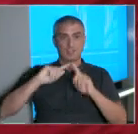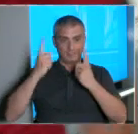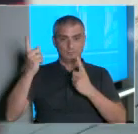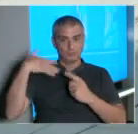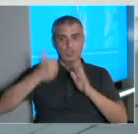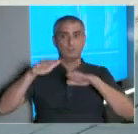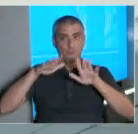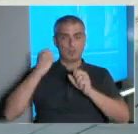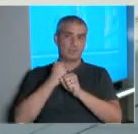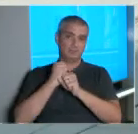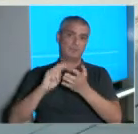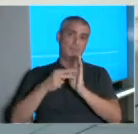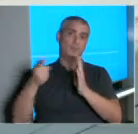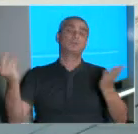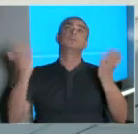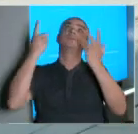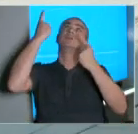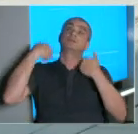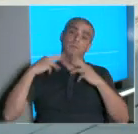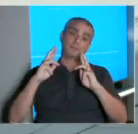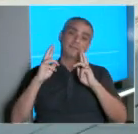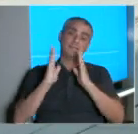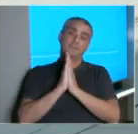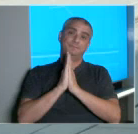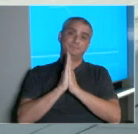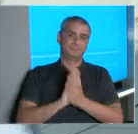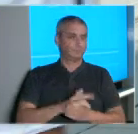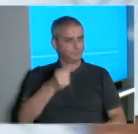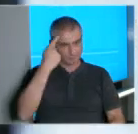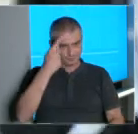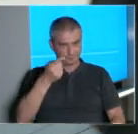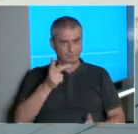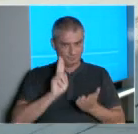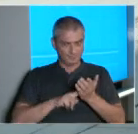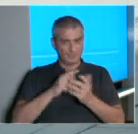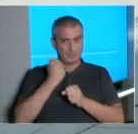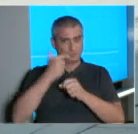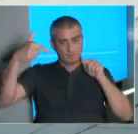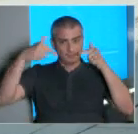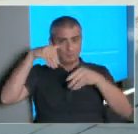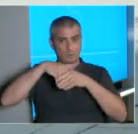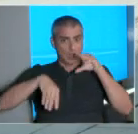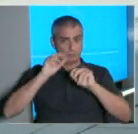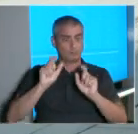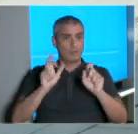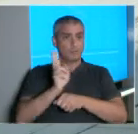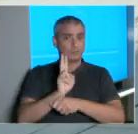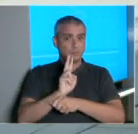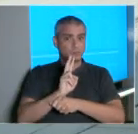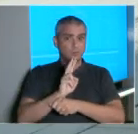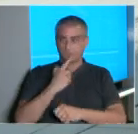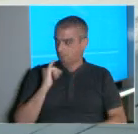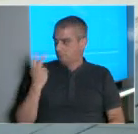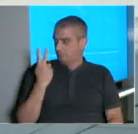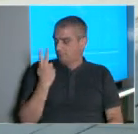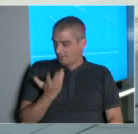שיהיה ראש ממשלה יבצע את המדיניות הזאת, בעזרת השם, אני מקווה. אתה חושב שזה נכון להציב מצלמות בקלפיות כדי למנוע זיופים?